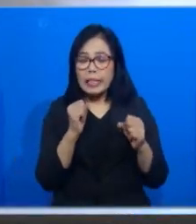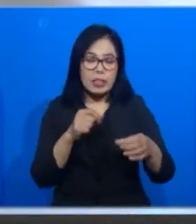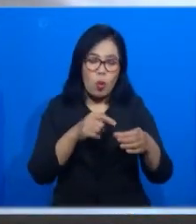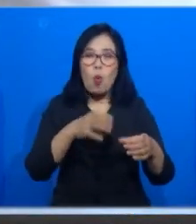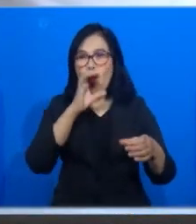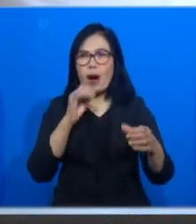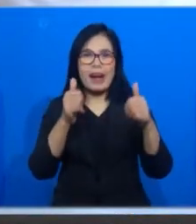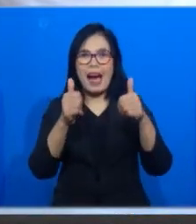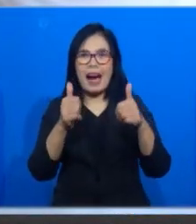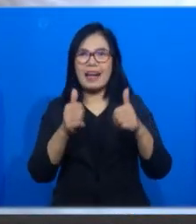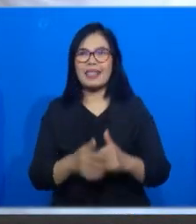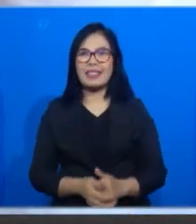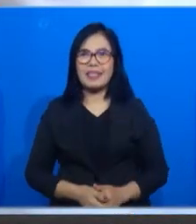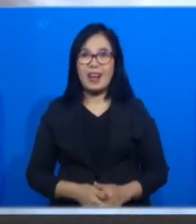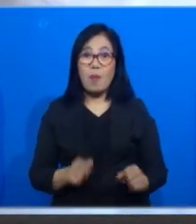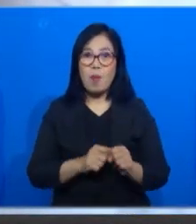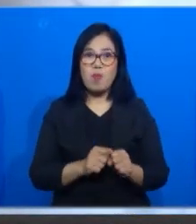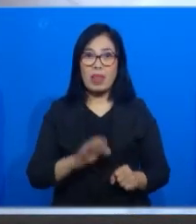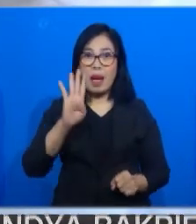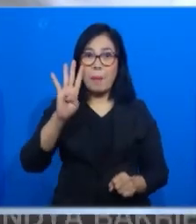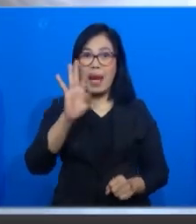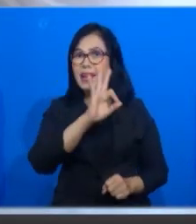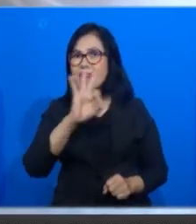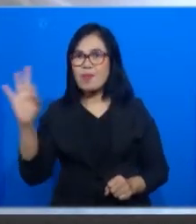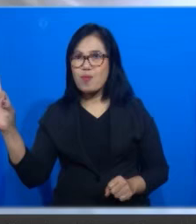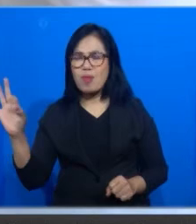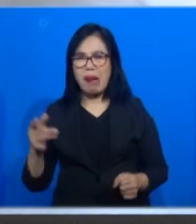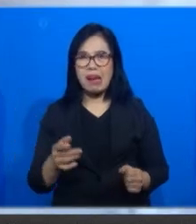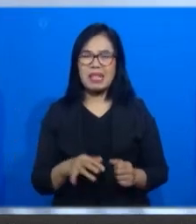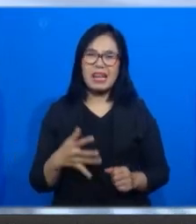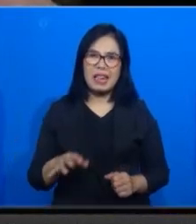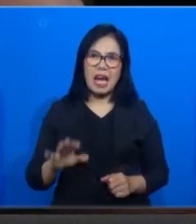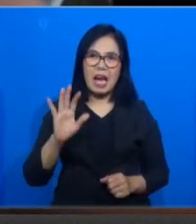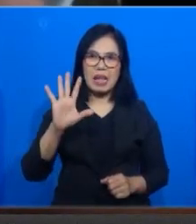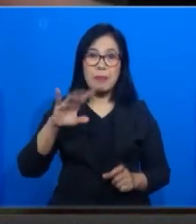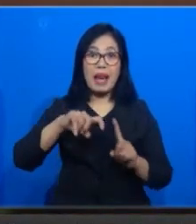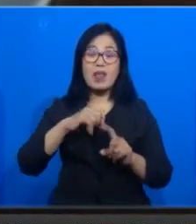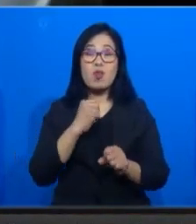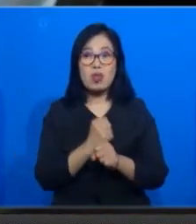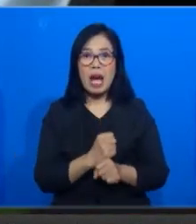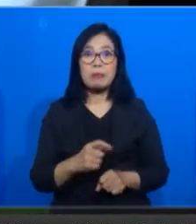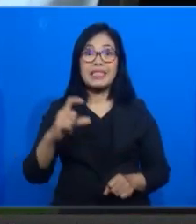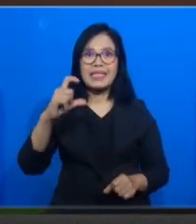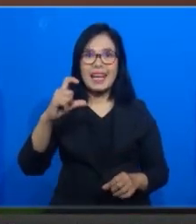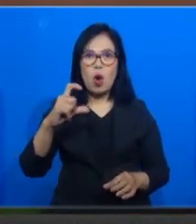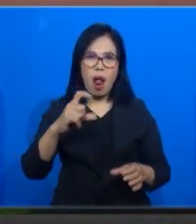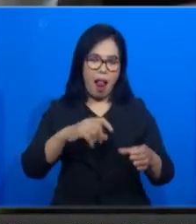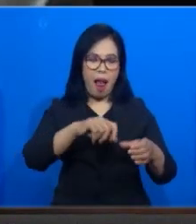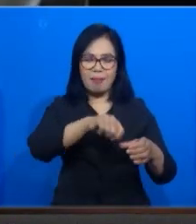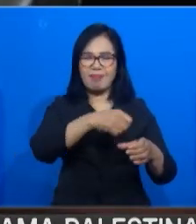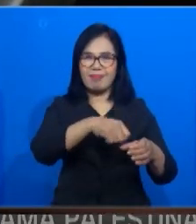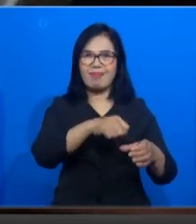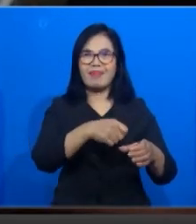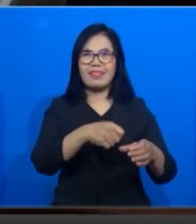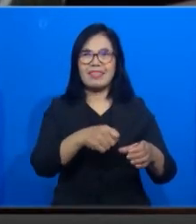dahaga. Pembuatan 4.000 gelas es dawet menghabiskan sekitar 50 kg cendol dawet berbahan tepung pati onggok. Selain